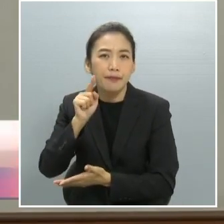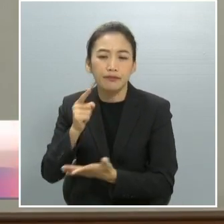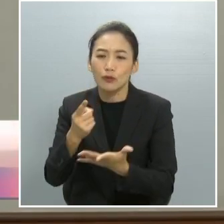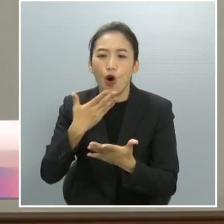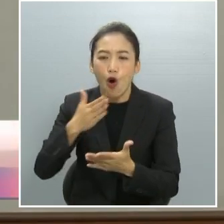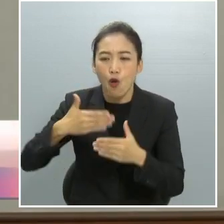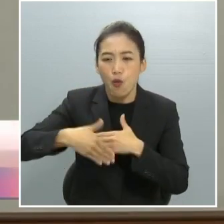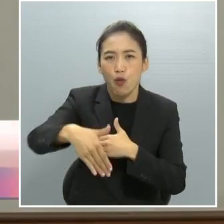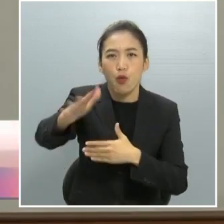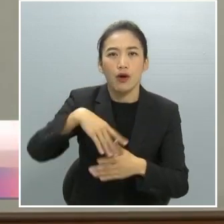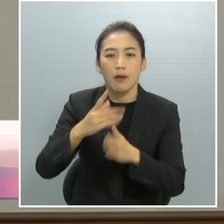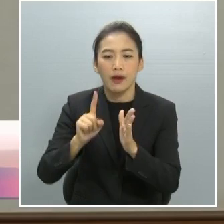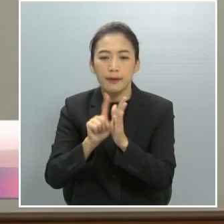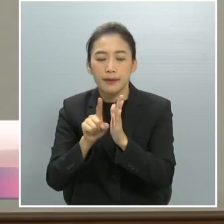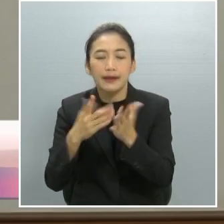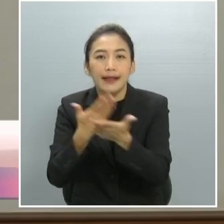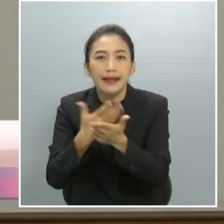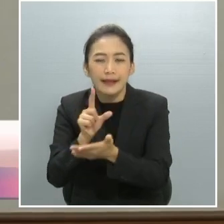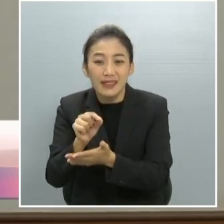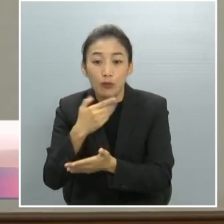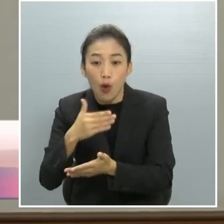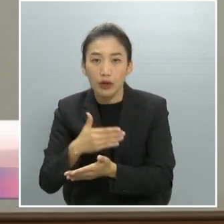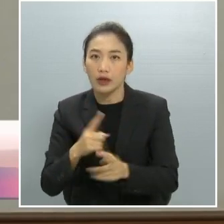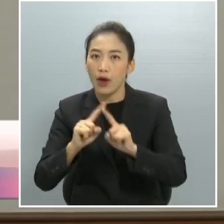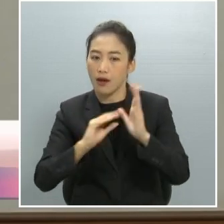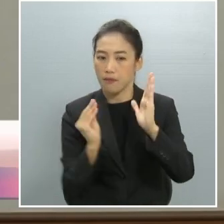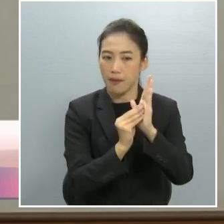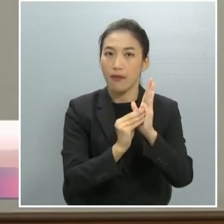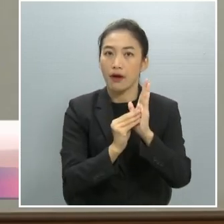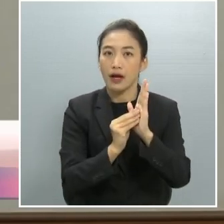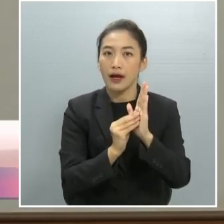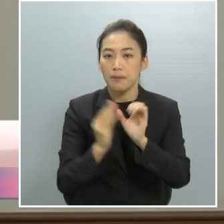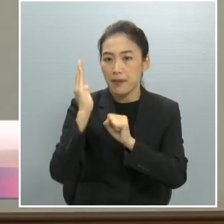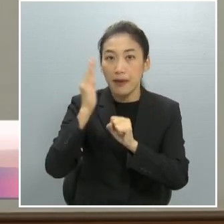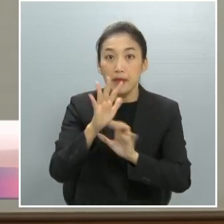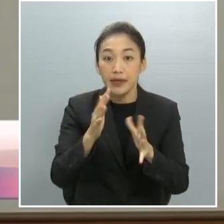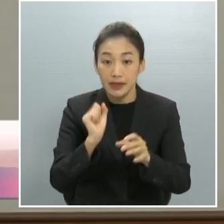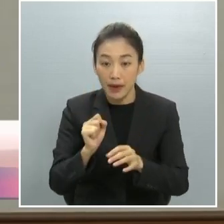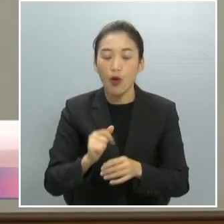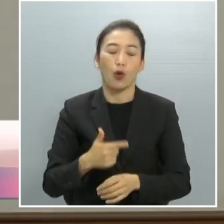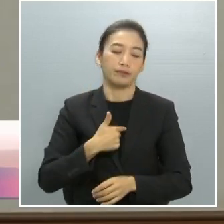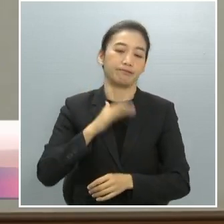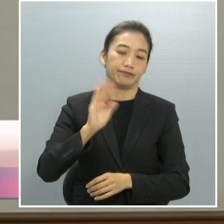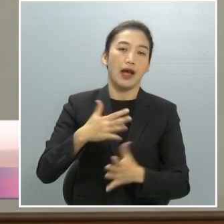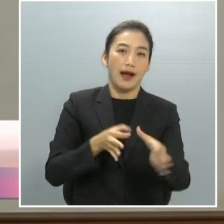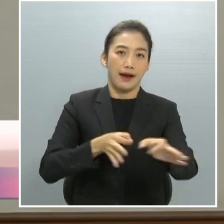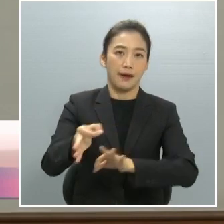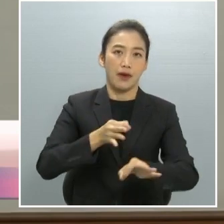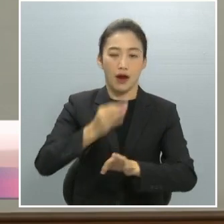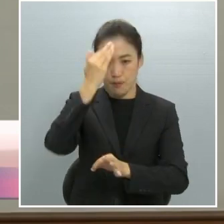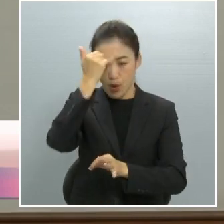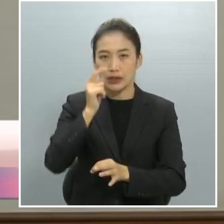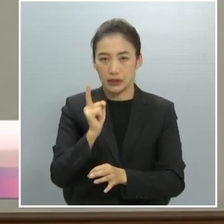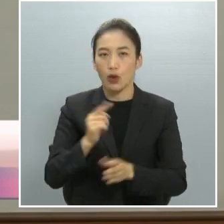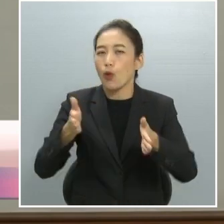ๆนะครับเพราะเราจะดูเรื่องของการขนส่งทั้งหมดนะครับไม่ว่าจะเป็นทางน้ำทางอากาศทางบกทางรางนะครับ